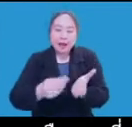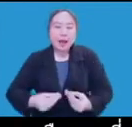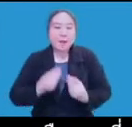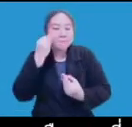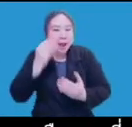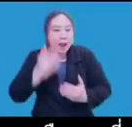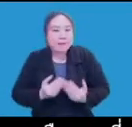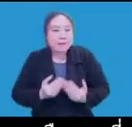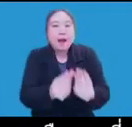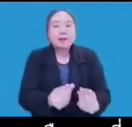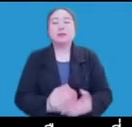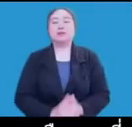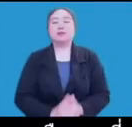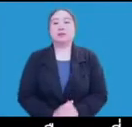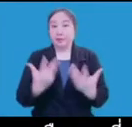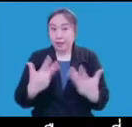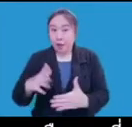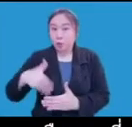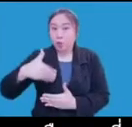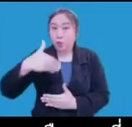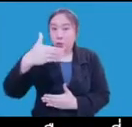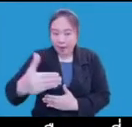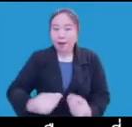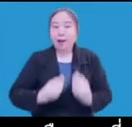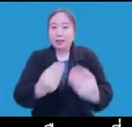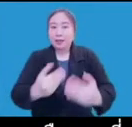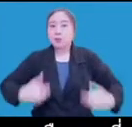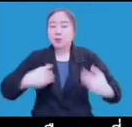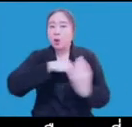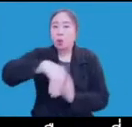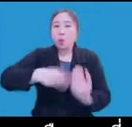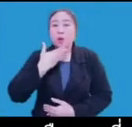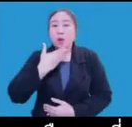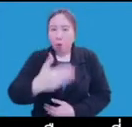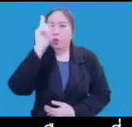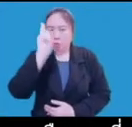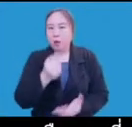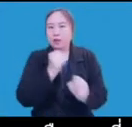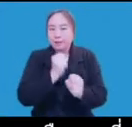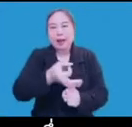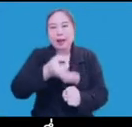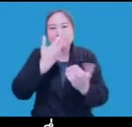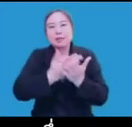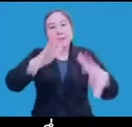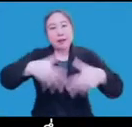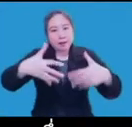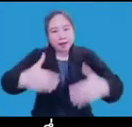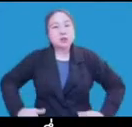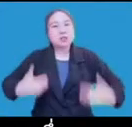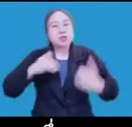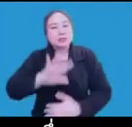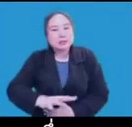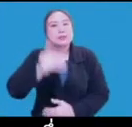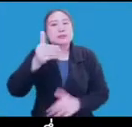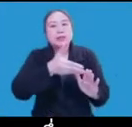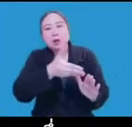อย่างนี้เป็นต้นนะคะแต่ว่าหลังจากนั้นนะคะเพื่อความยั่งยืนเนี่ยเขาจะต้องมีอาชีพและรายได้คุณภาพชีวิตเขาถึงจะดีขึ้นและจะ